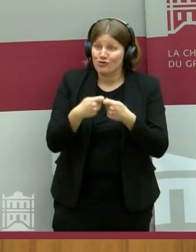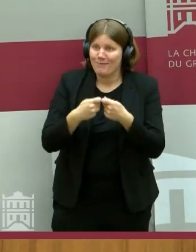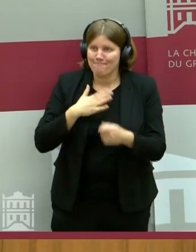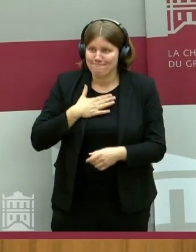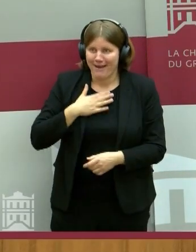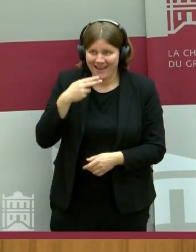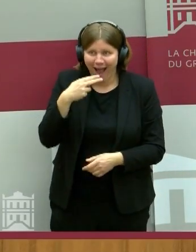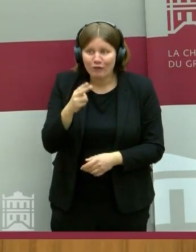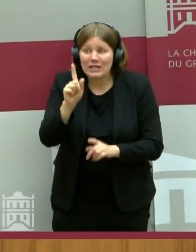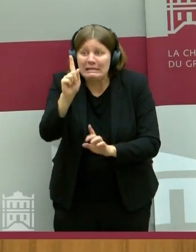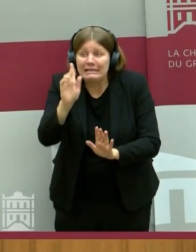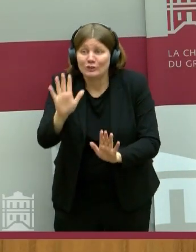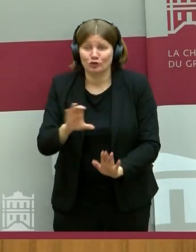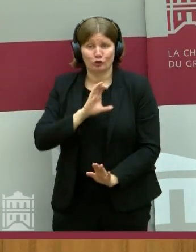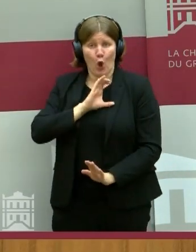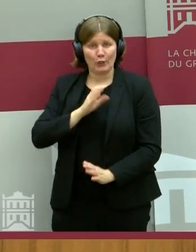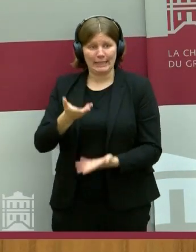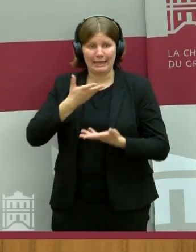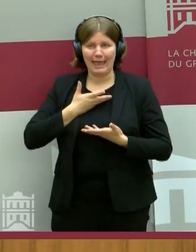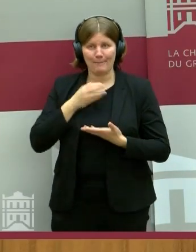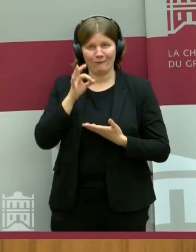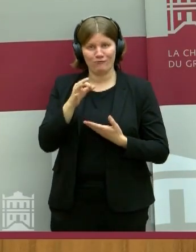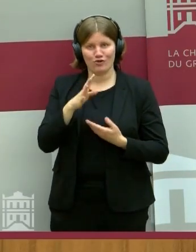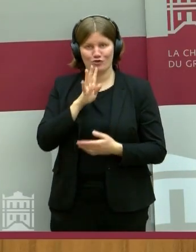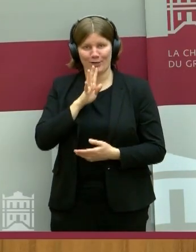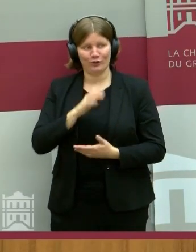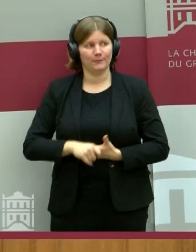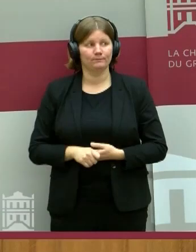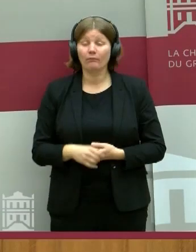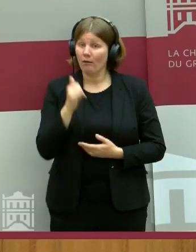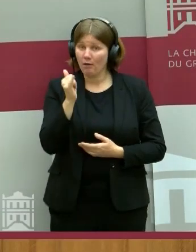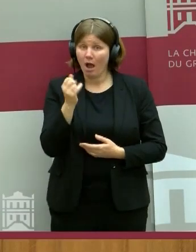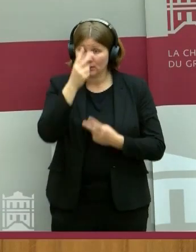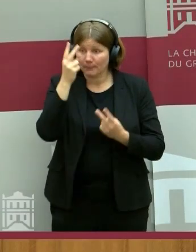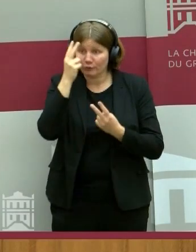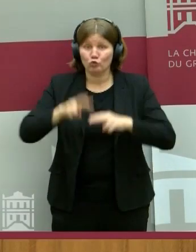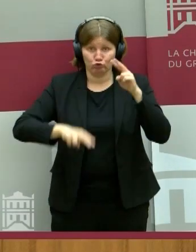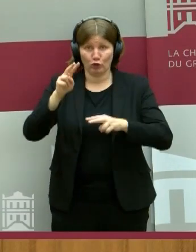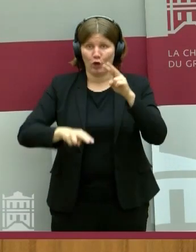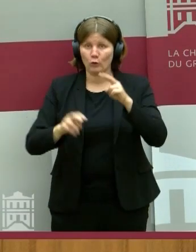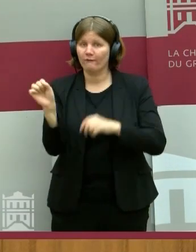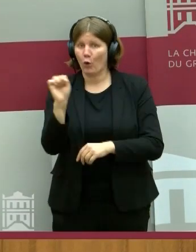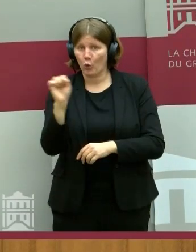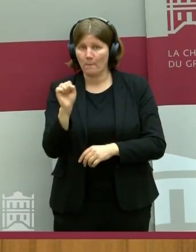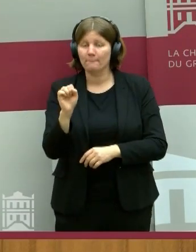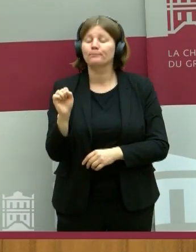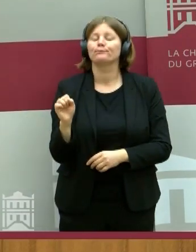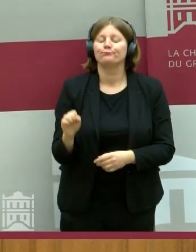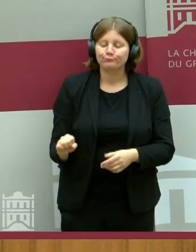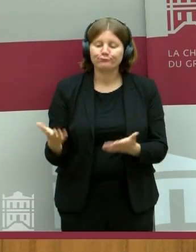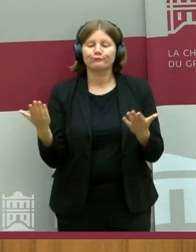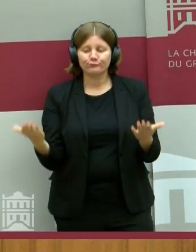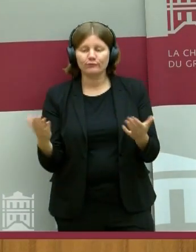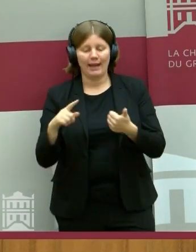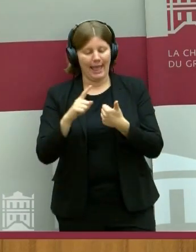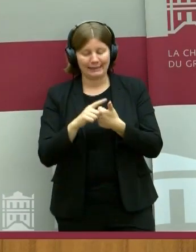Herr Minister, aber da gibt mir eine Chance, aber darüber zu schwätzen. Ja, natürlich merke ich einen Unterschied. Und zwar auf vielerlei Hinsicht. Das